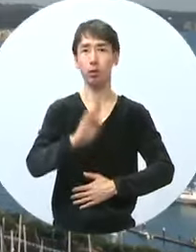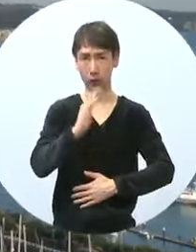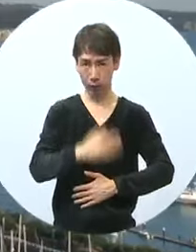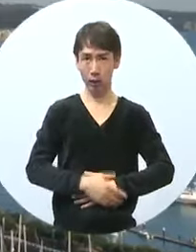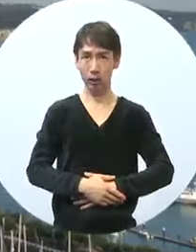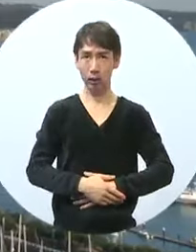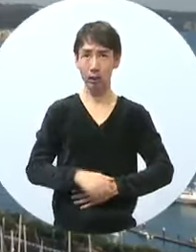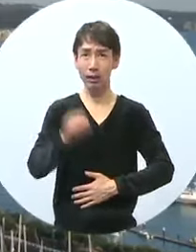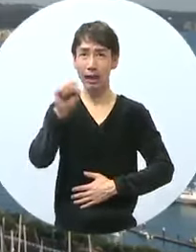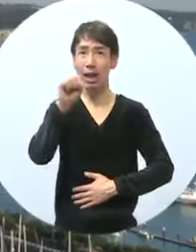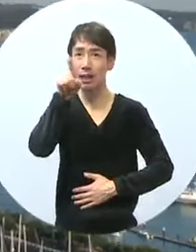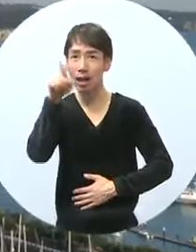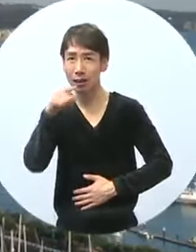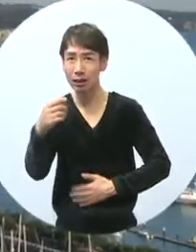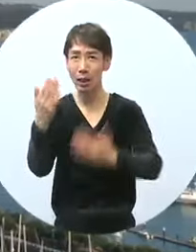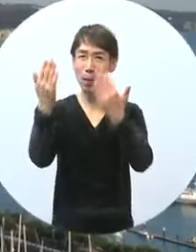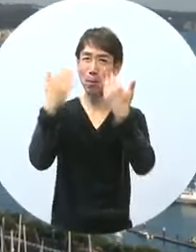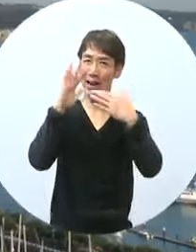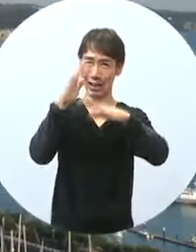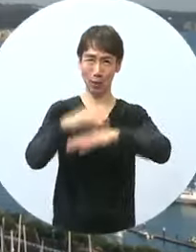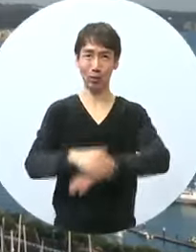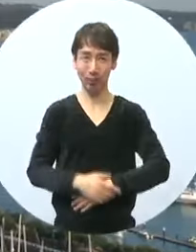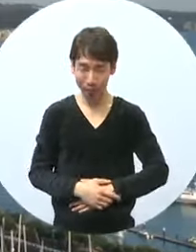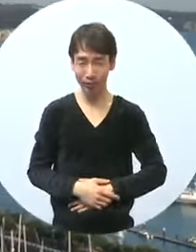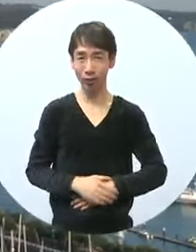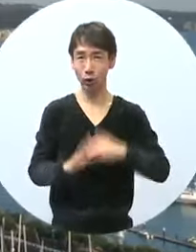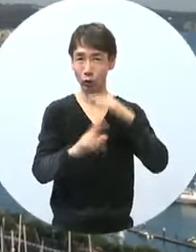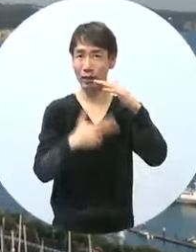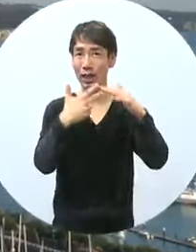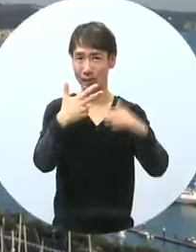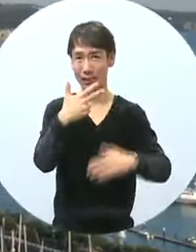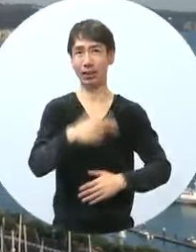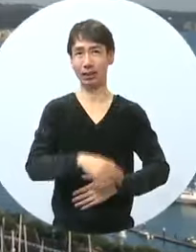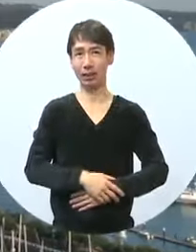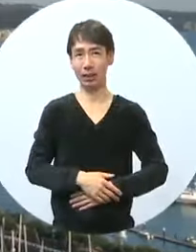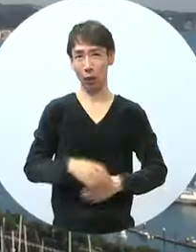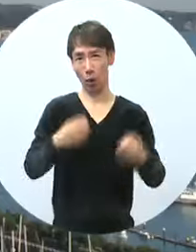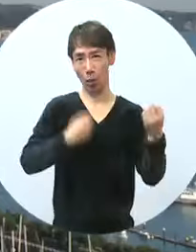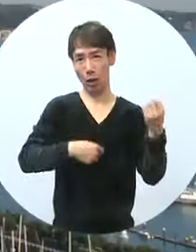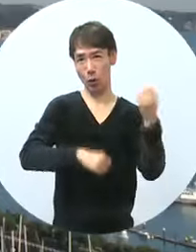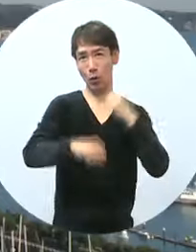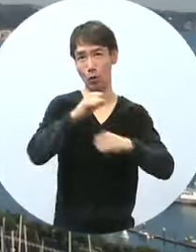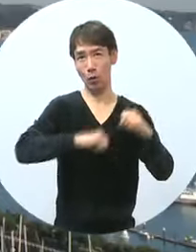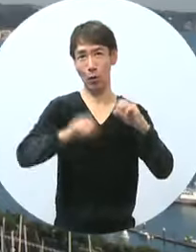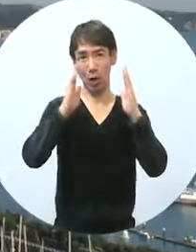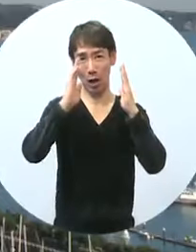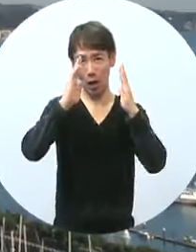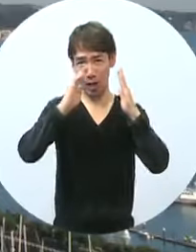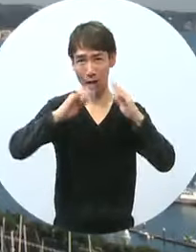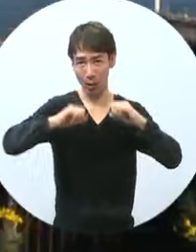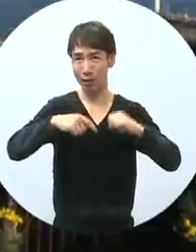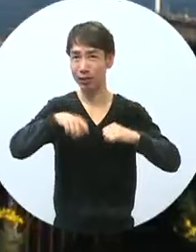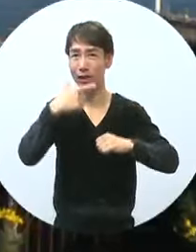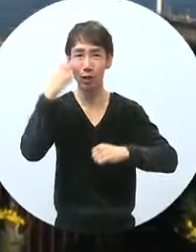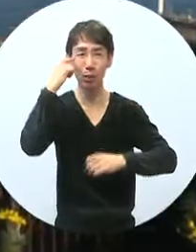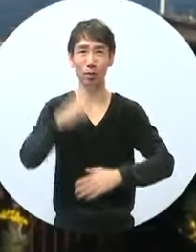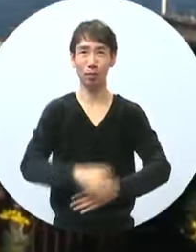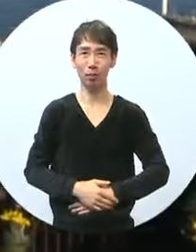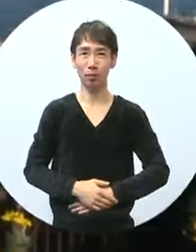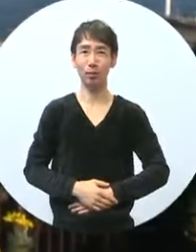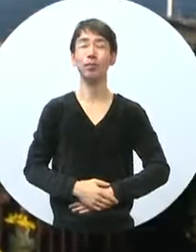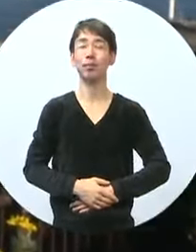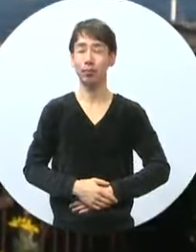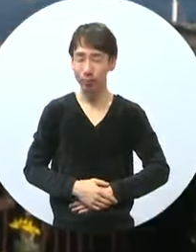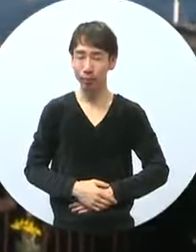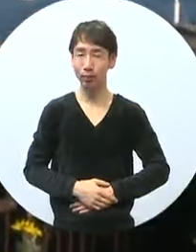サザンオールスターズに負けないように藤沢の、バンド活動頑張っていきたいと思います。というわけでです